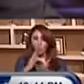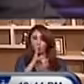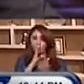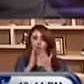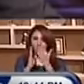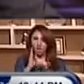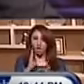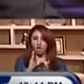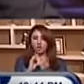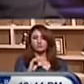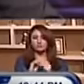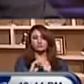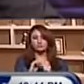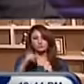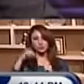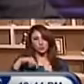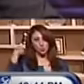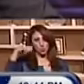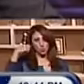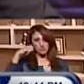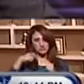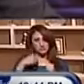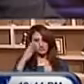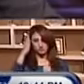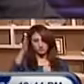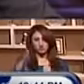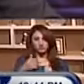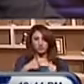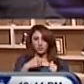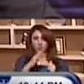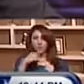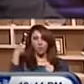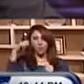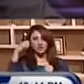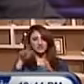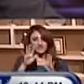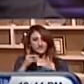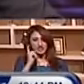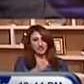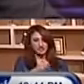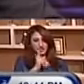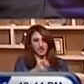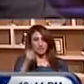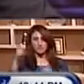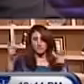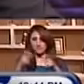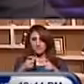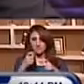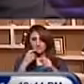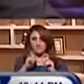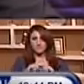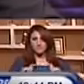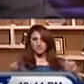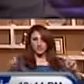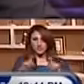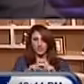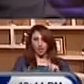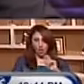مصطفى. رحت النهارده الوزاره، بقول لهم الوزير فين؟ قالوا الوزير مستنيك في اجتماع اللجنه العليا التنفيذيه